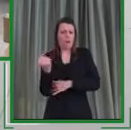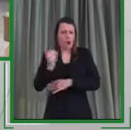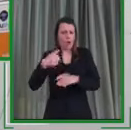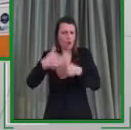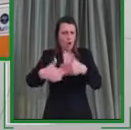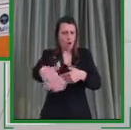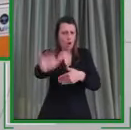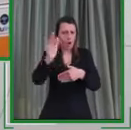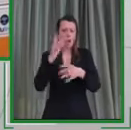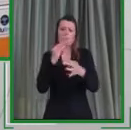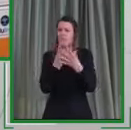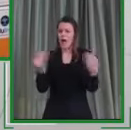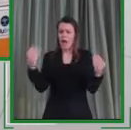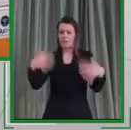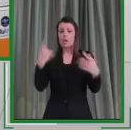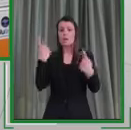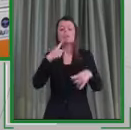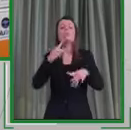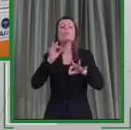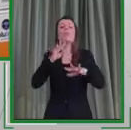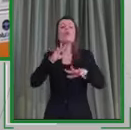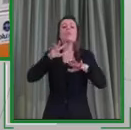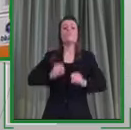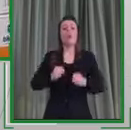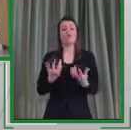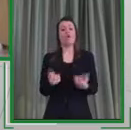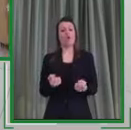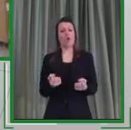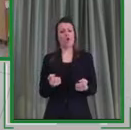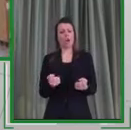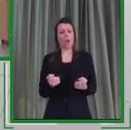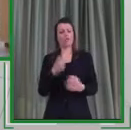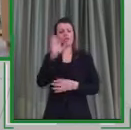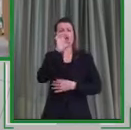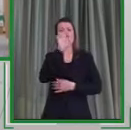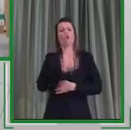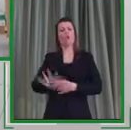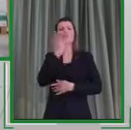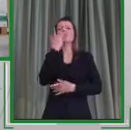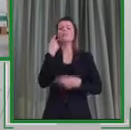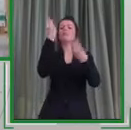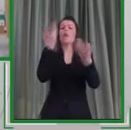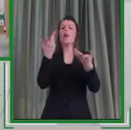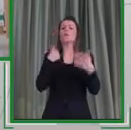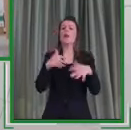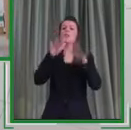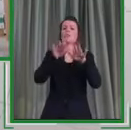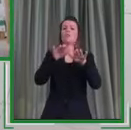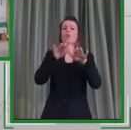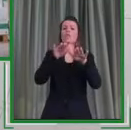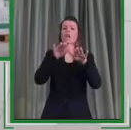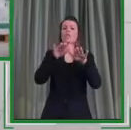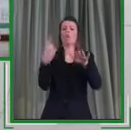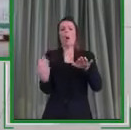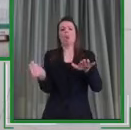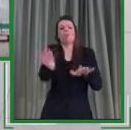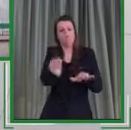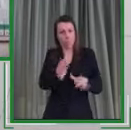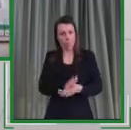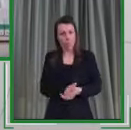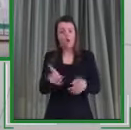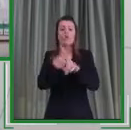fattivo da parte di regione lombardia per darvi una protezione in più un uno strumento in più per